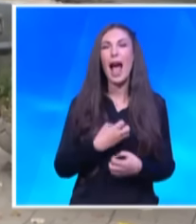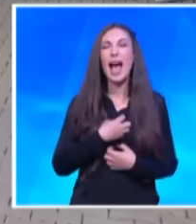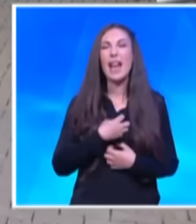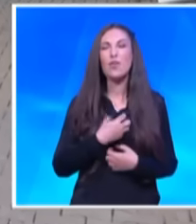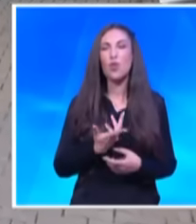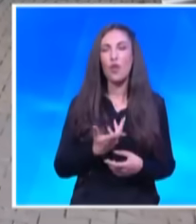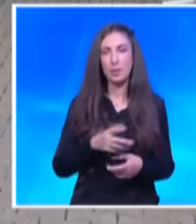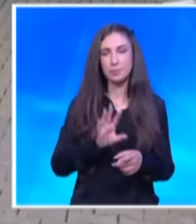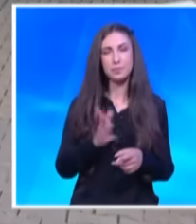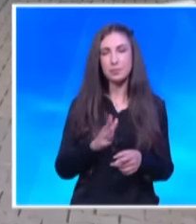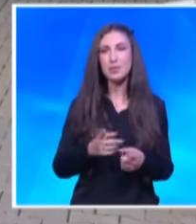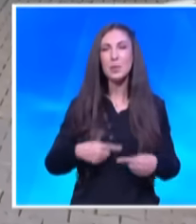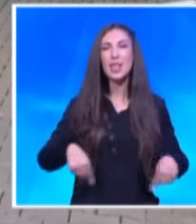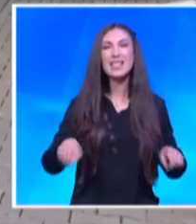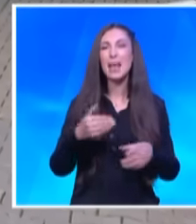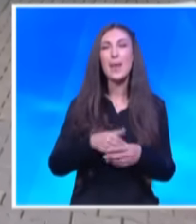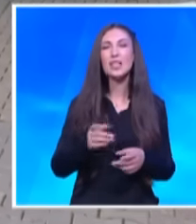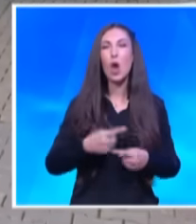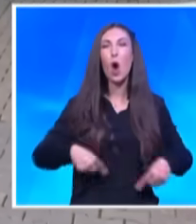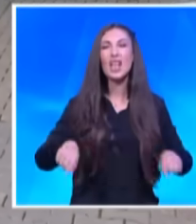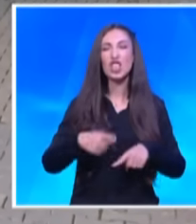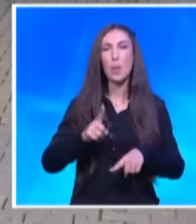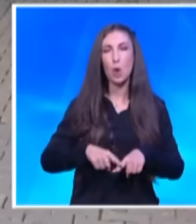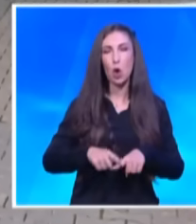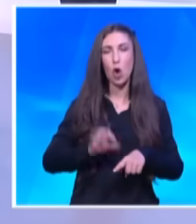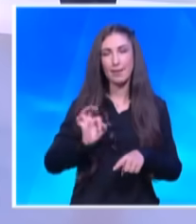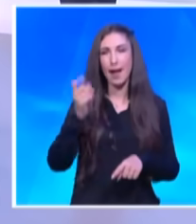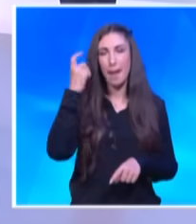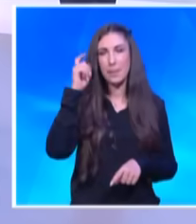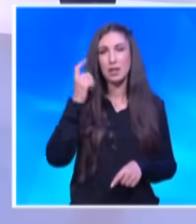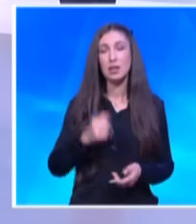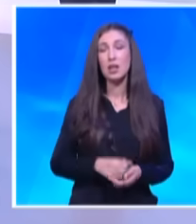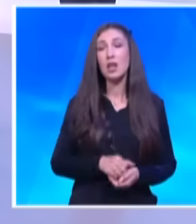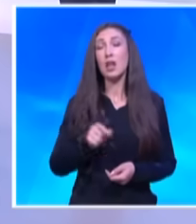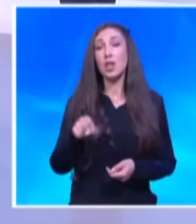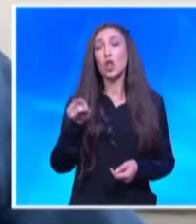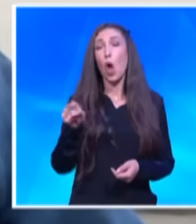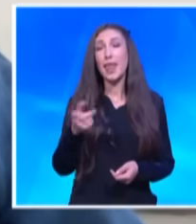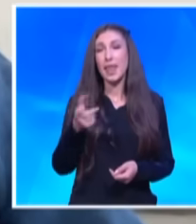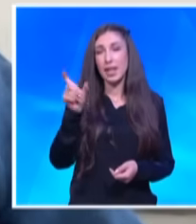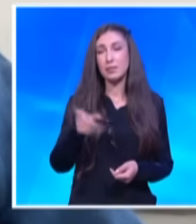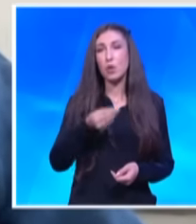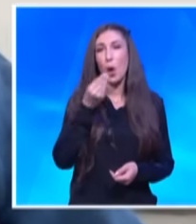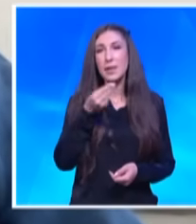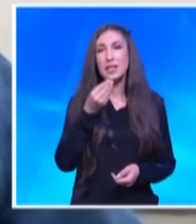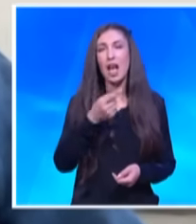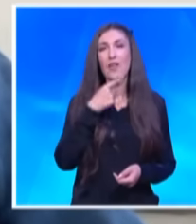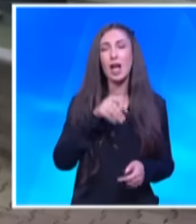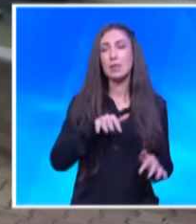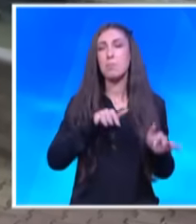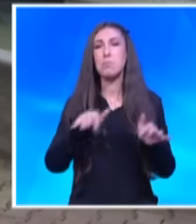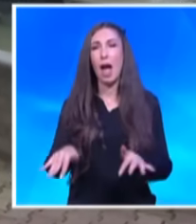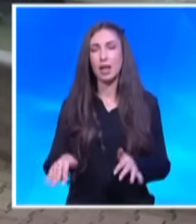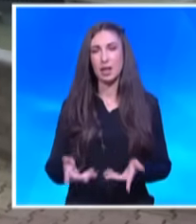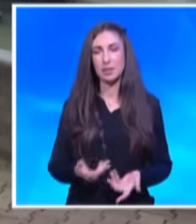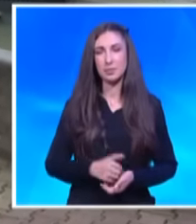според заместник окръжният прокурор на Търговище Васил Ангелов. Той го обяснява с залитане, падане и така нататък.